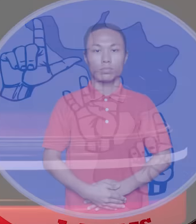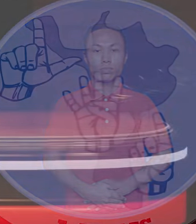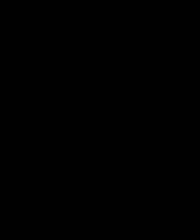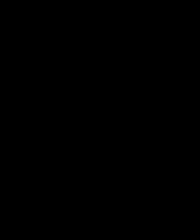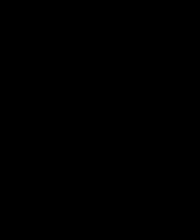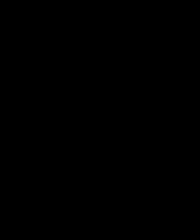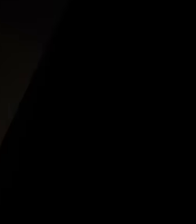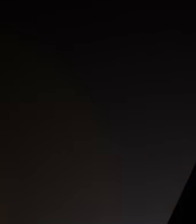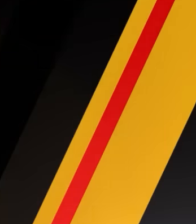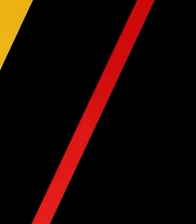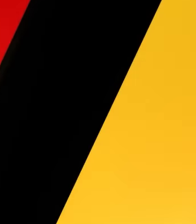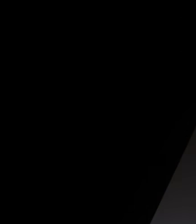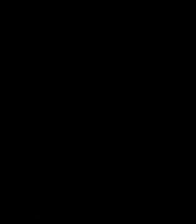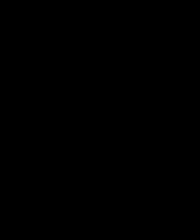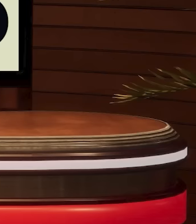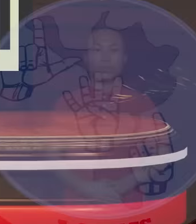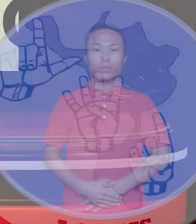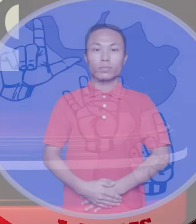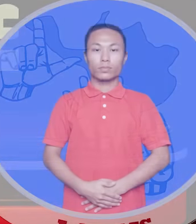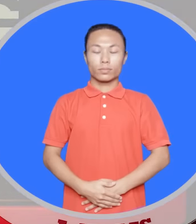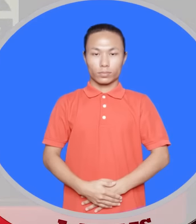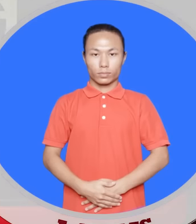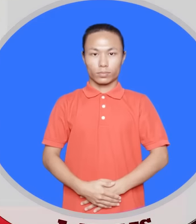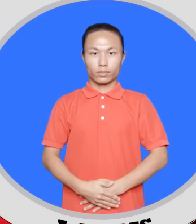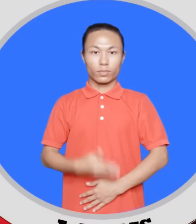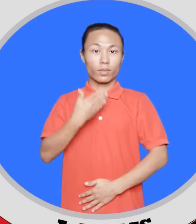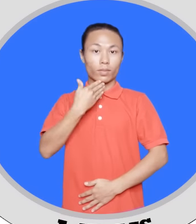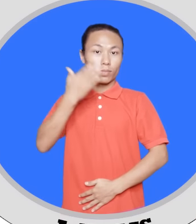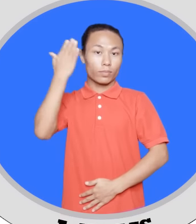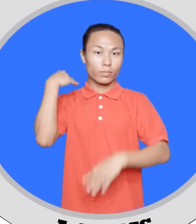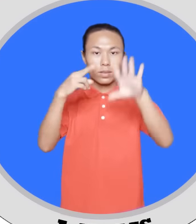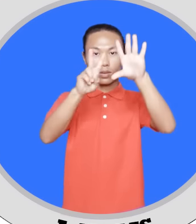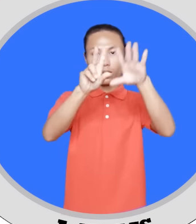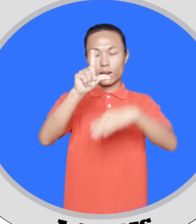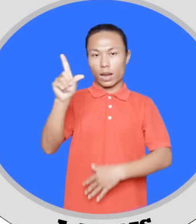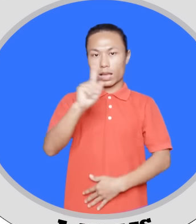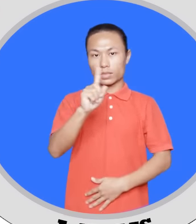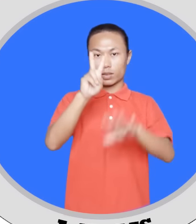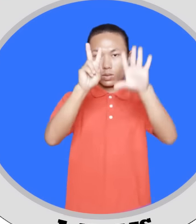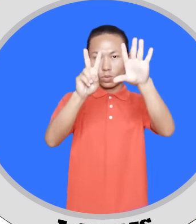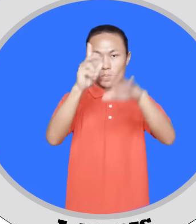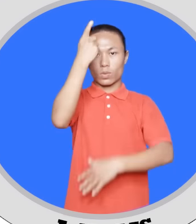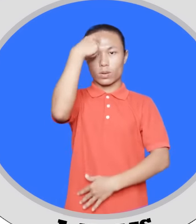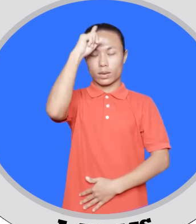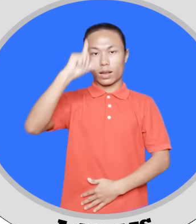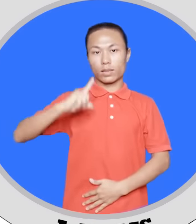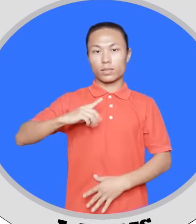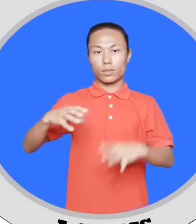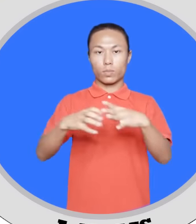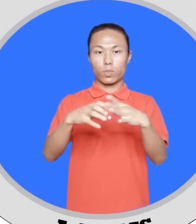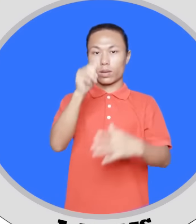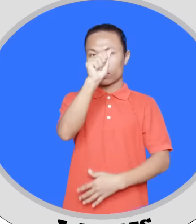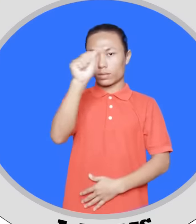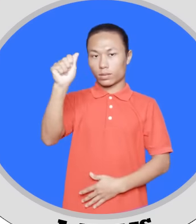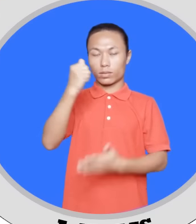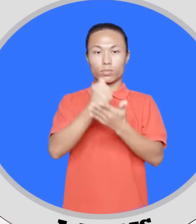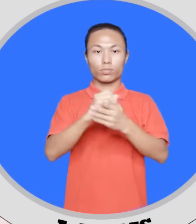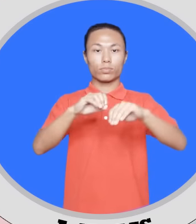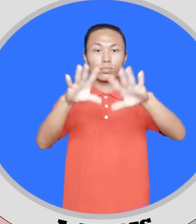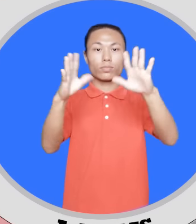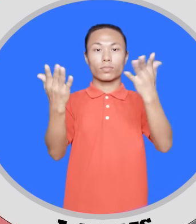ပါဆလတ်တင်ဆက်ပေးမယ့်သတင်းကတော့တန်သွဲလေစိတ်ကိုတင်ပတ်ရရှိခဲ့တယ်လို့အာရခတက်တော် AA ကထု